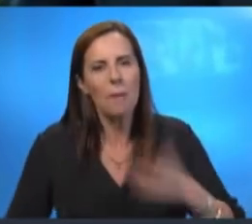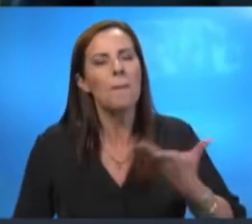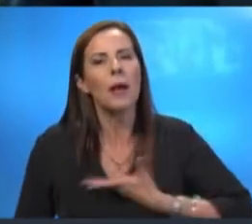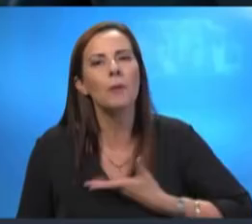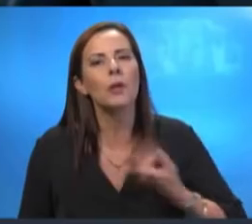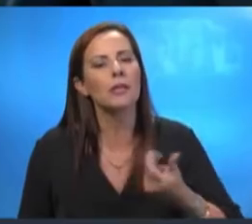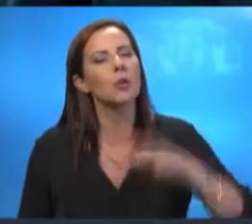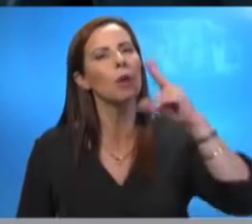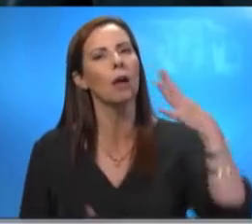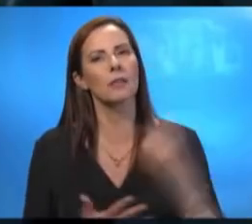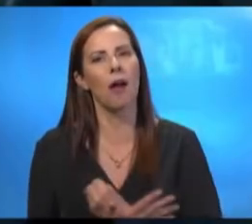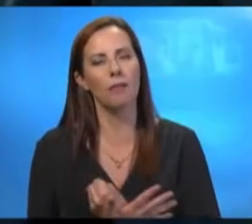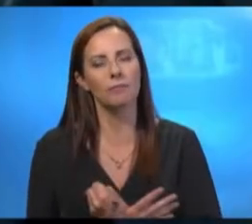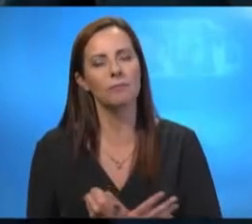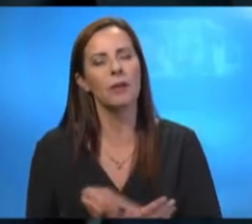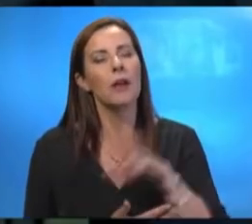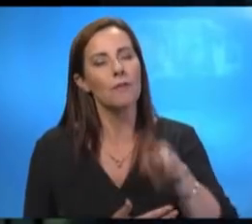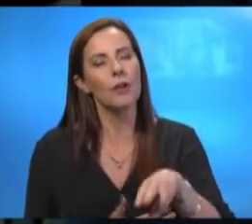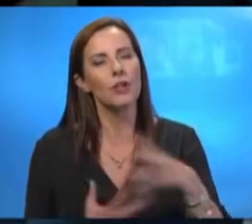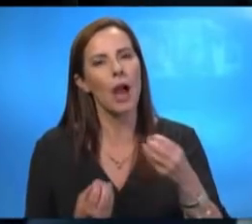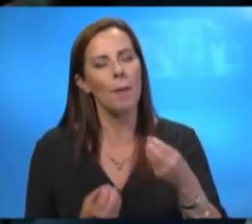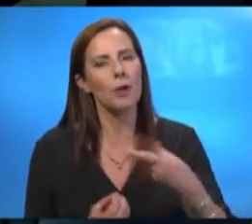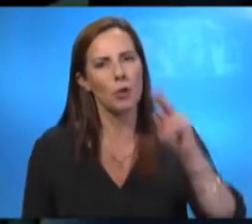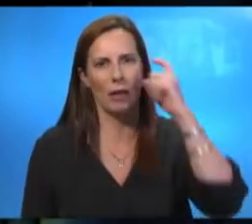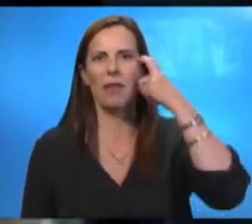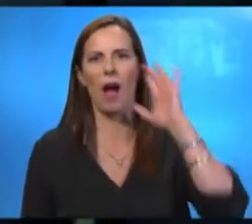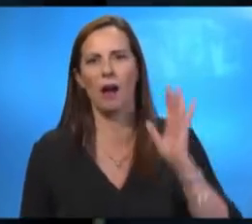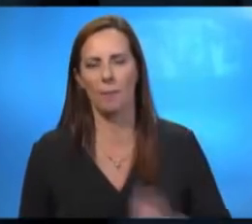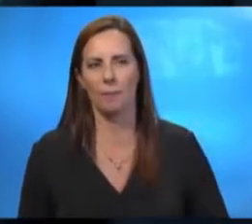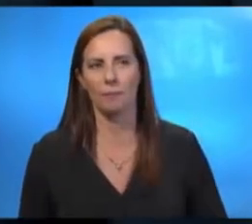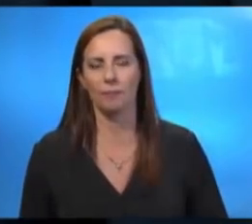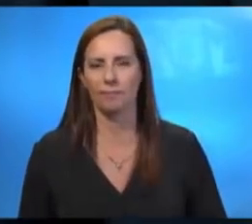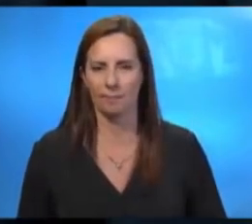הצלחה ומעוררים הרבה יותר דאגה. נתן גוטמן, וושינגטון.